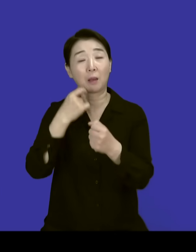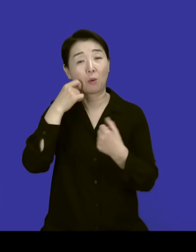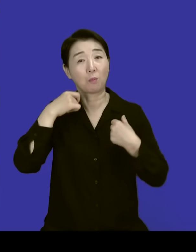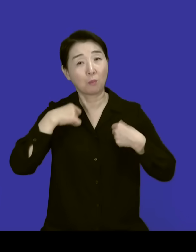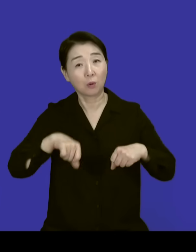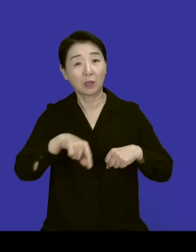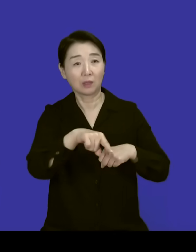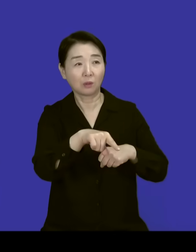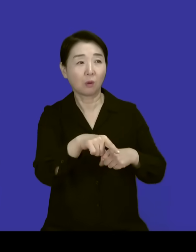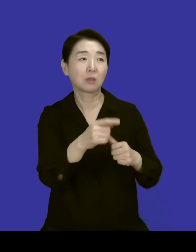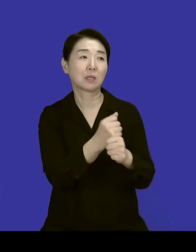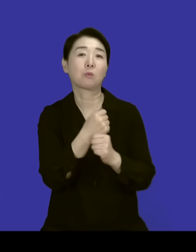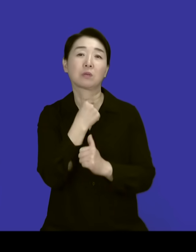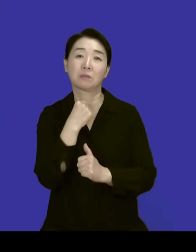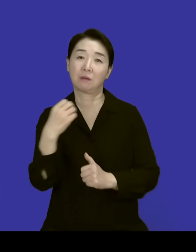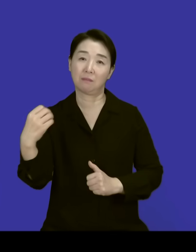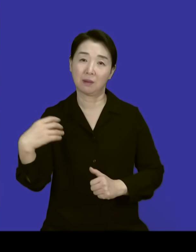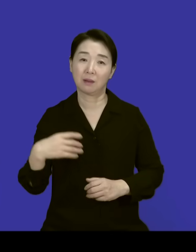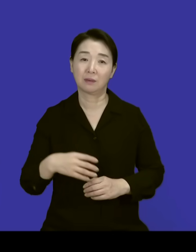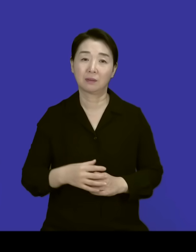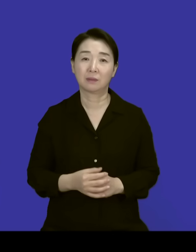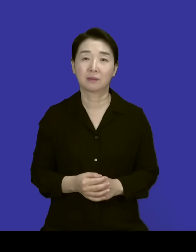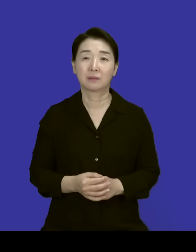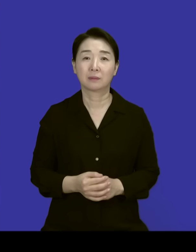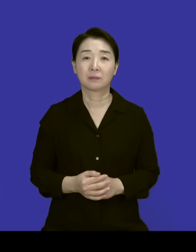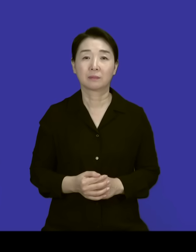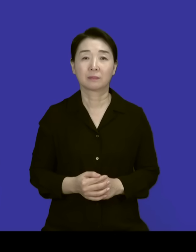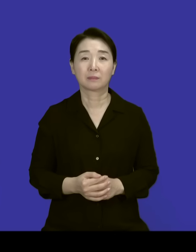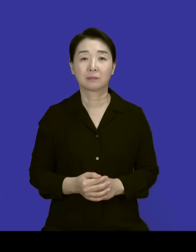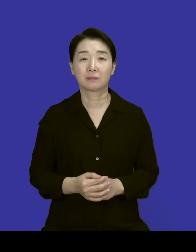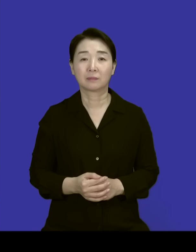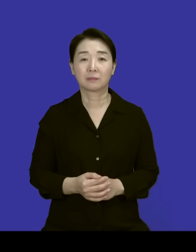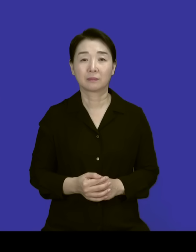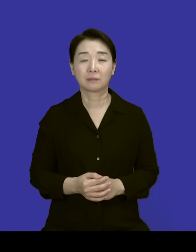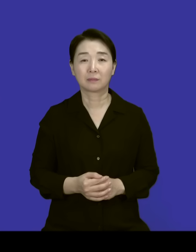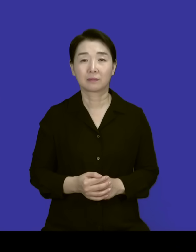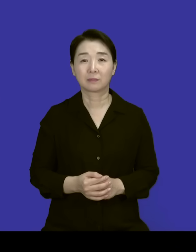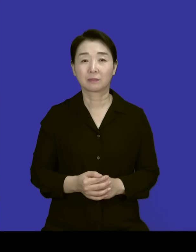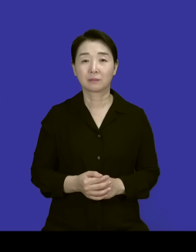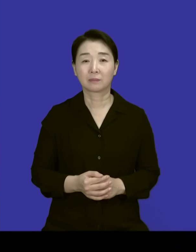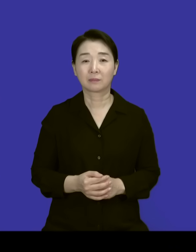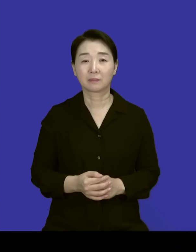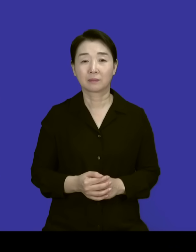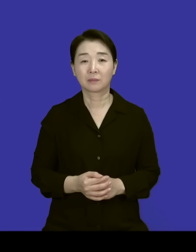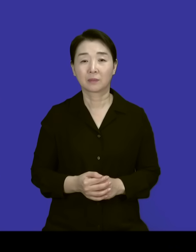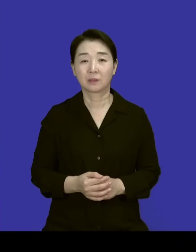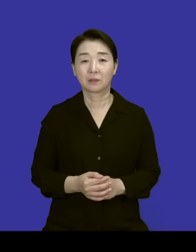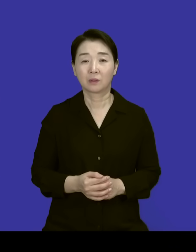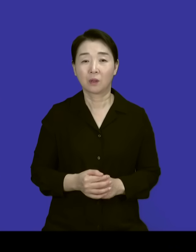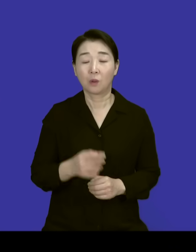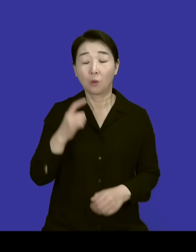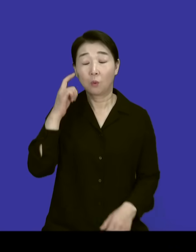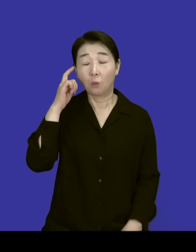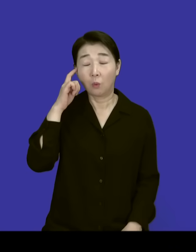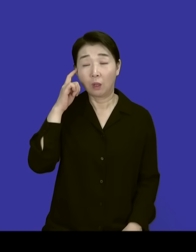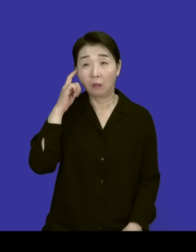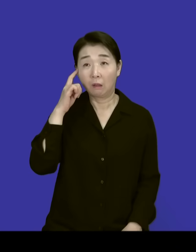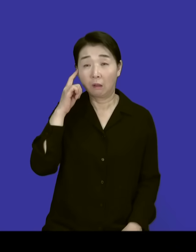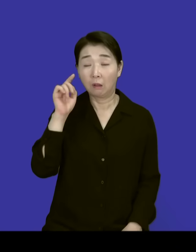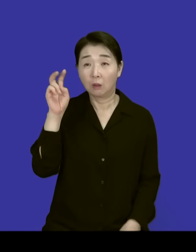놓치고 싶다. 그 정도예요? 네, 그때 처음에 얘기했을 때 그랬는데 예. 할 줄 알았는데 이제 시간이 지나니까 너무 센